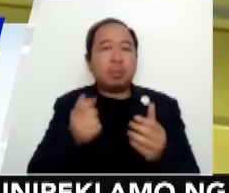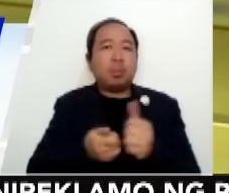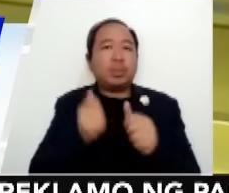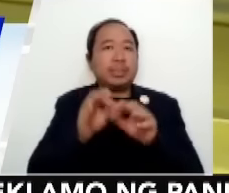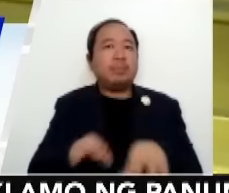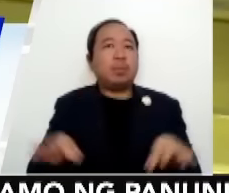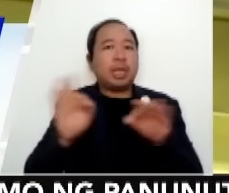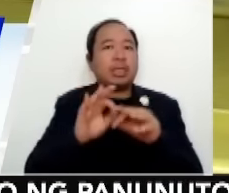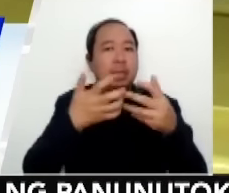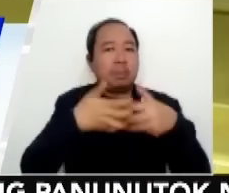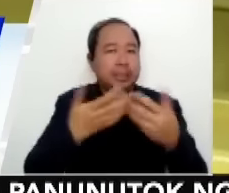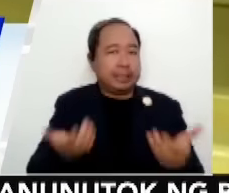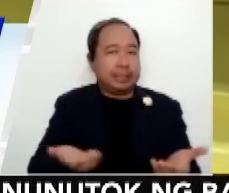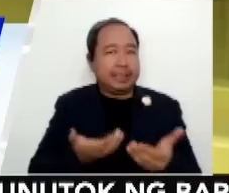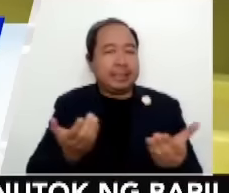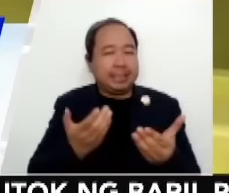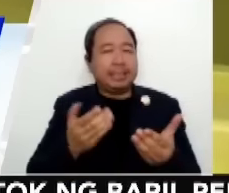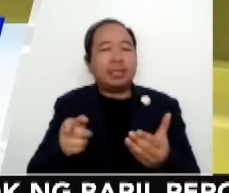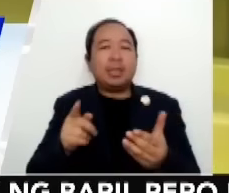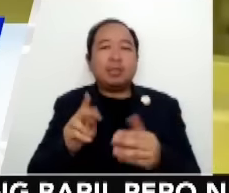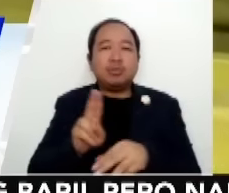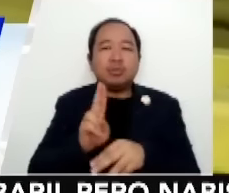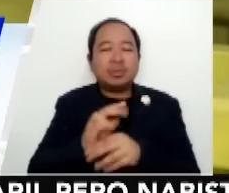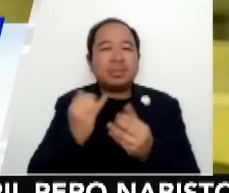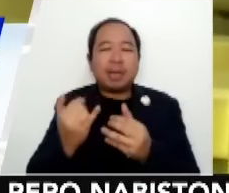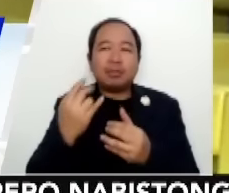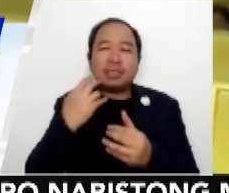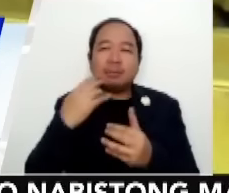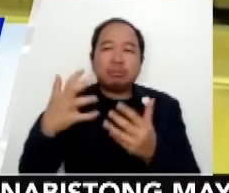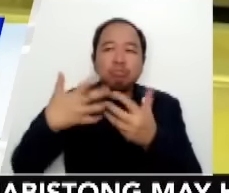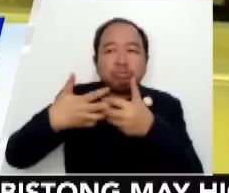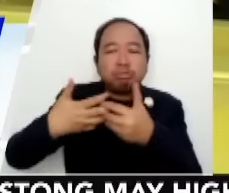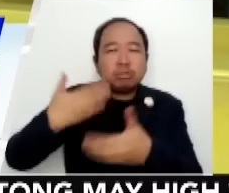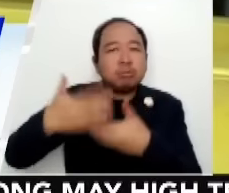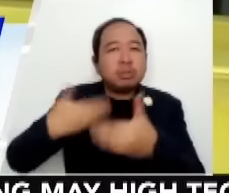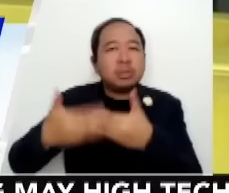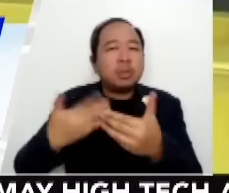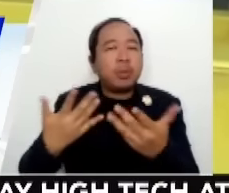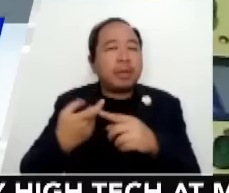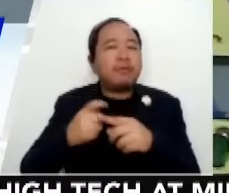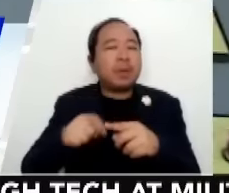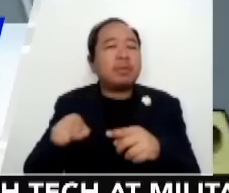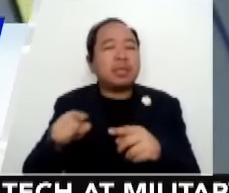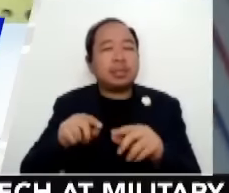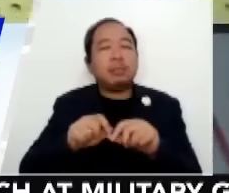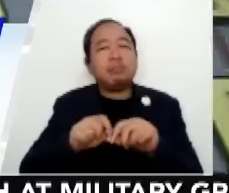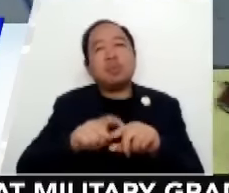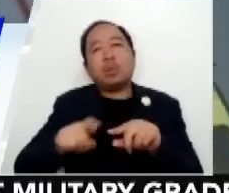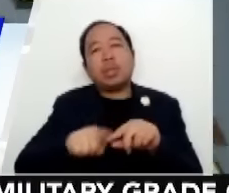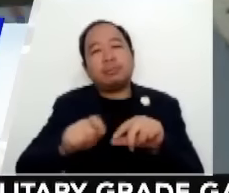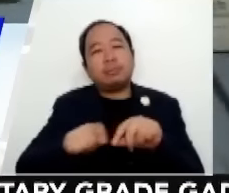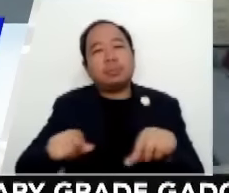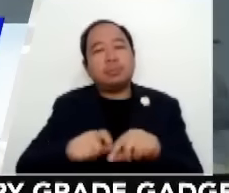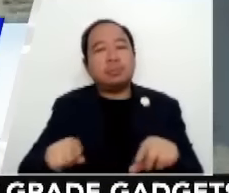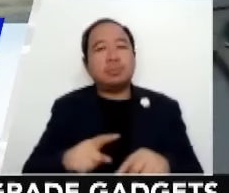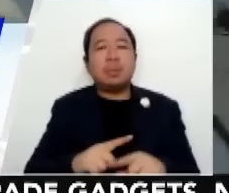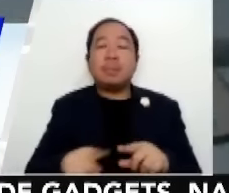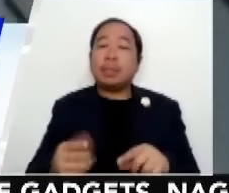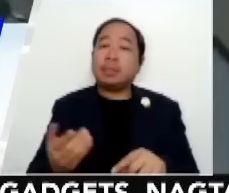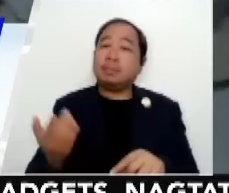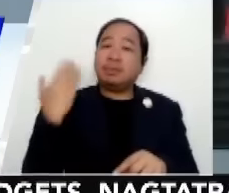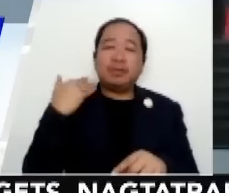planta na pinapainit at kalaunan ay nagpapaandar na siyang pinagkukunan ng source ng kuryente. Pero dati na rin tinutulan